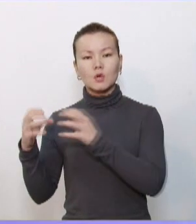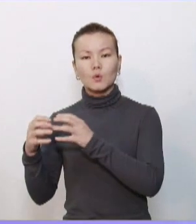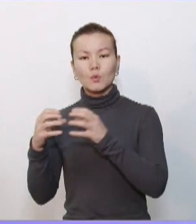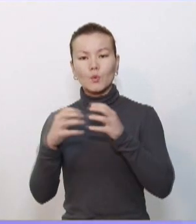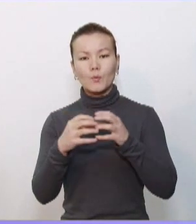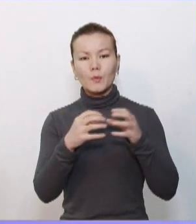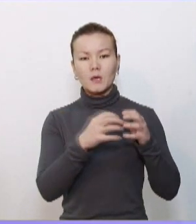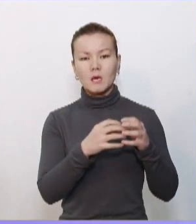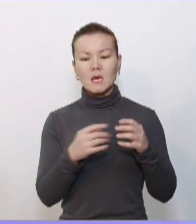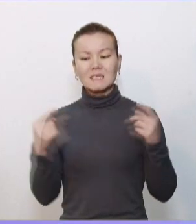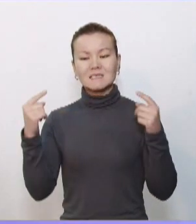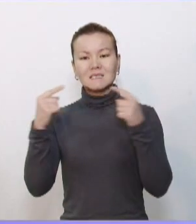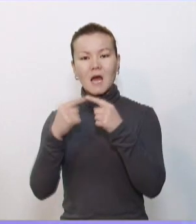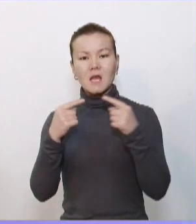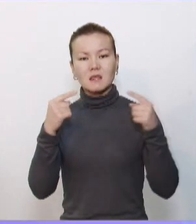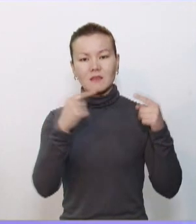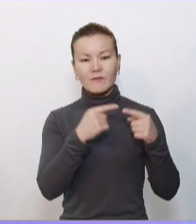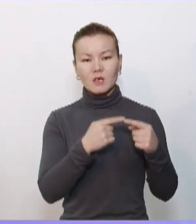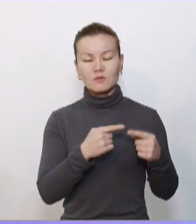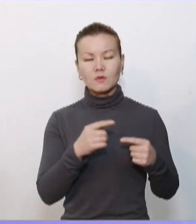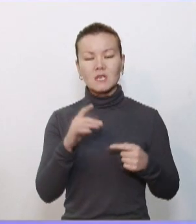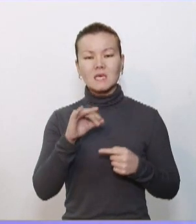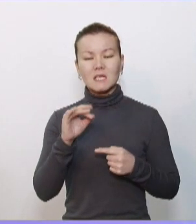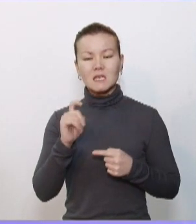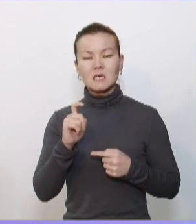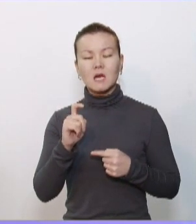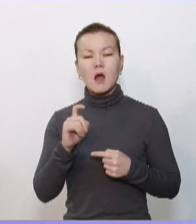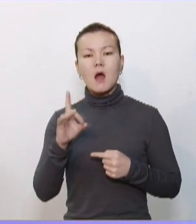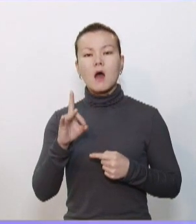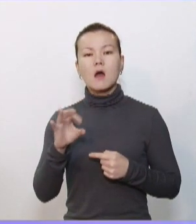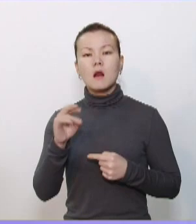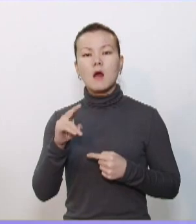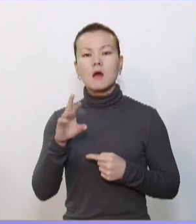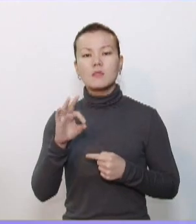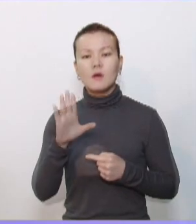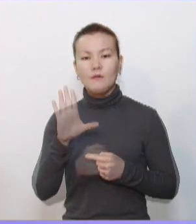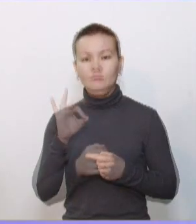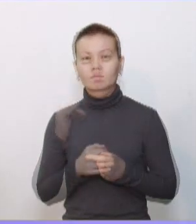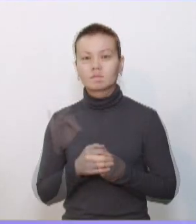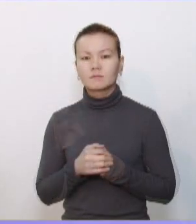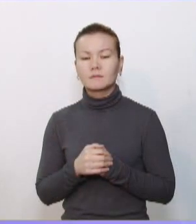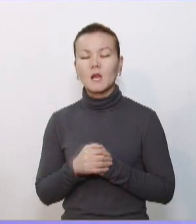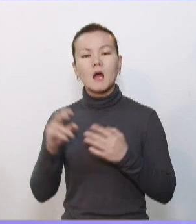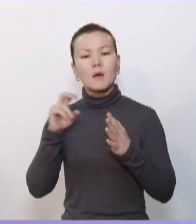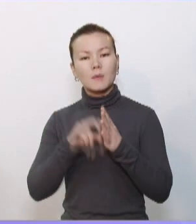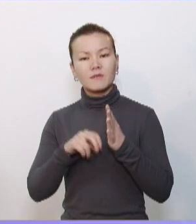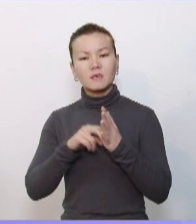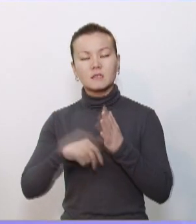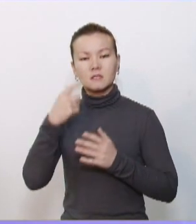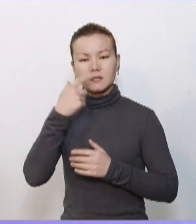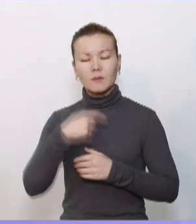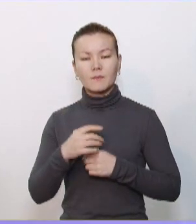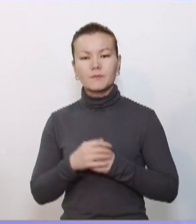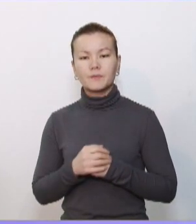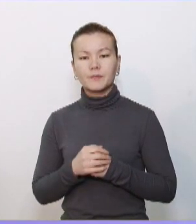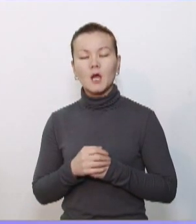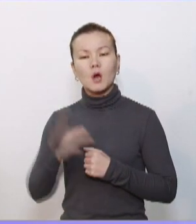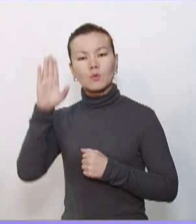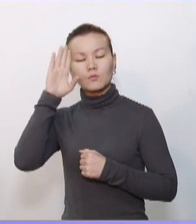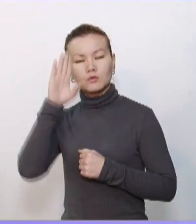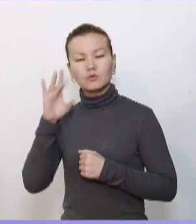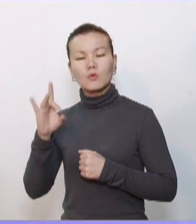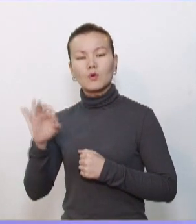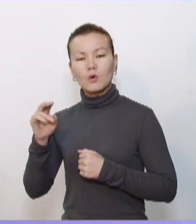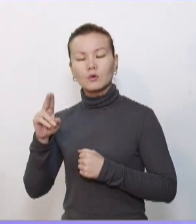группы, соответственно, их родовой принадлежности. Проверьте себя. К